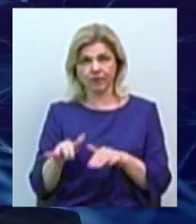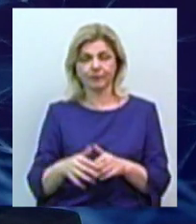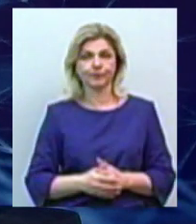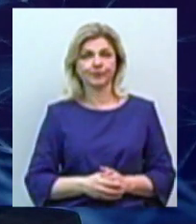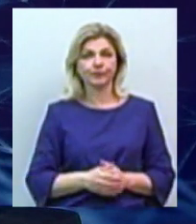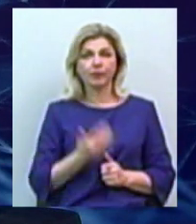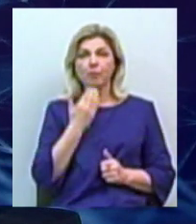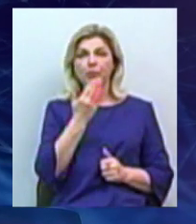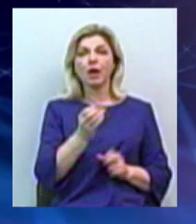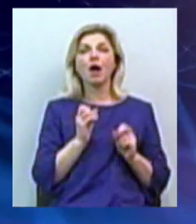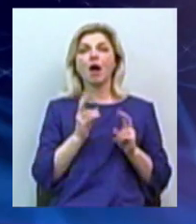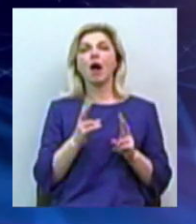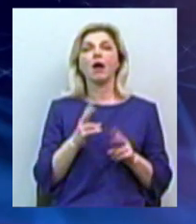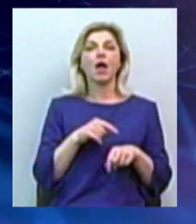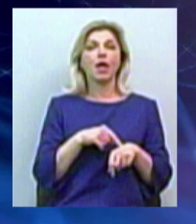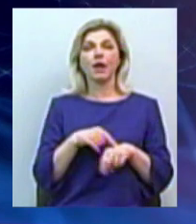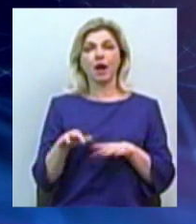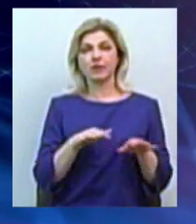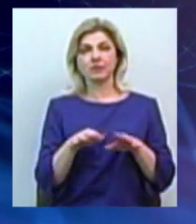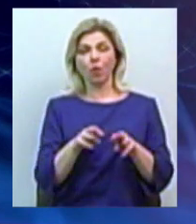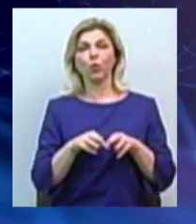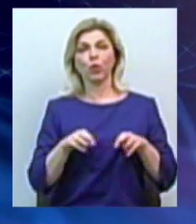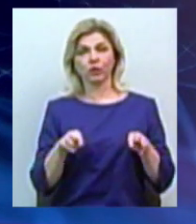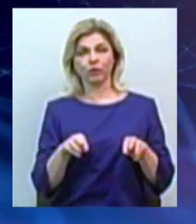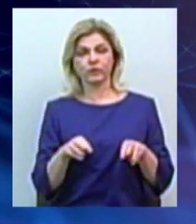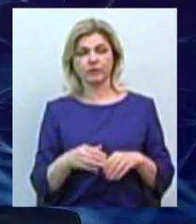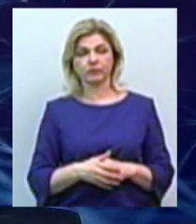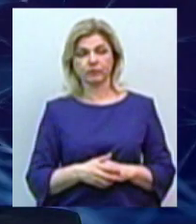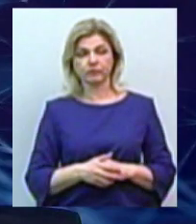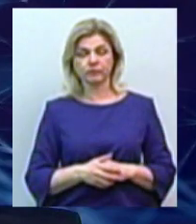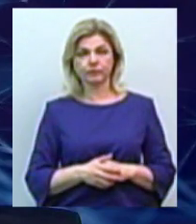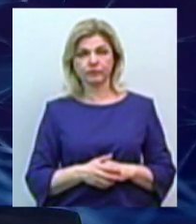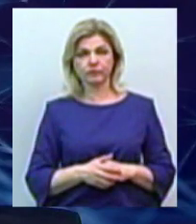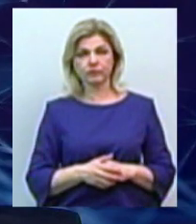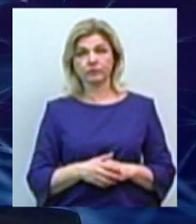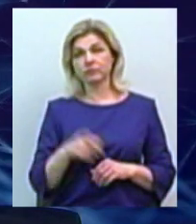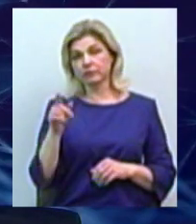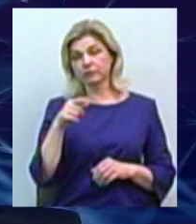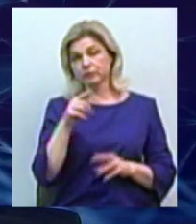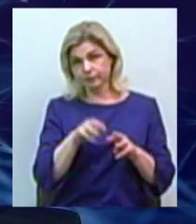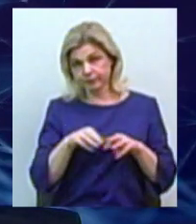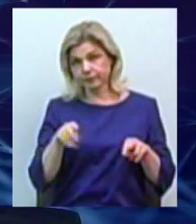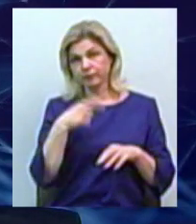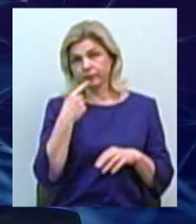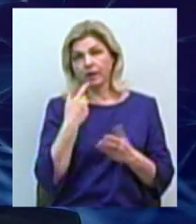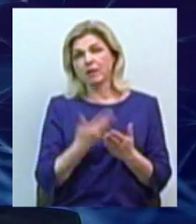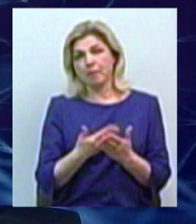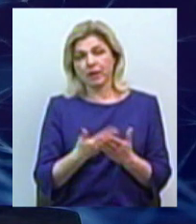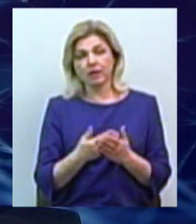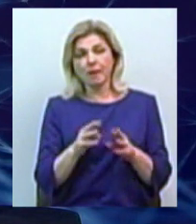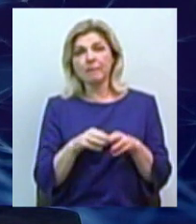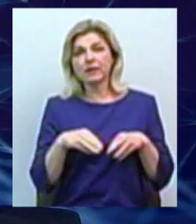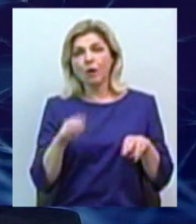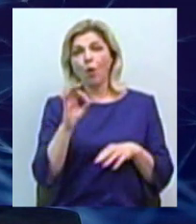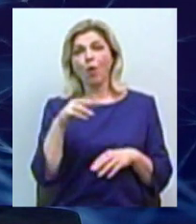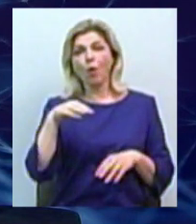урядовці на ці тези? Урядовці реагували таким чином, що у нас є концепція, наприклад, міністр